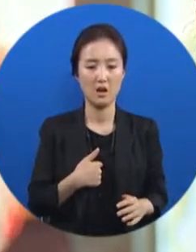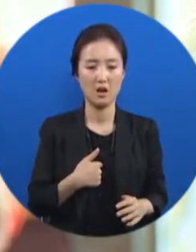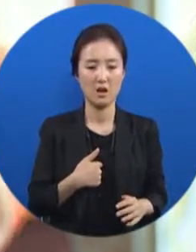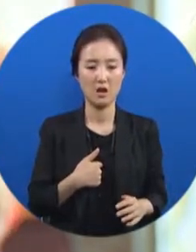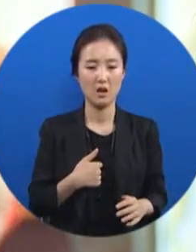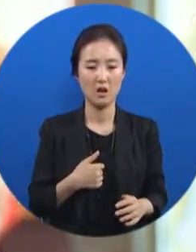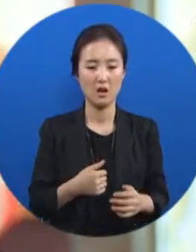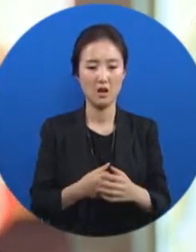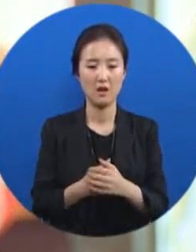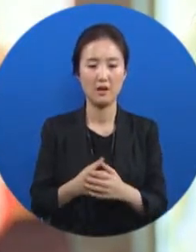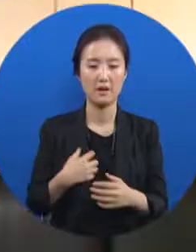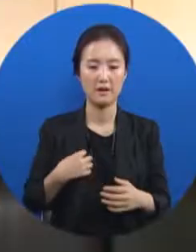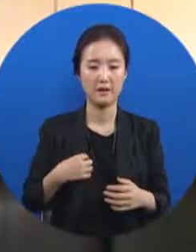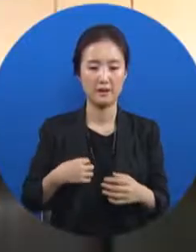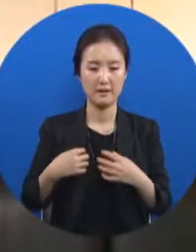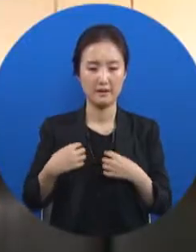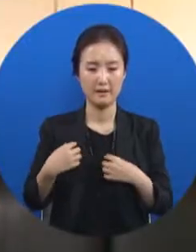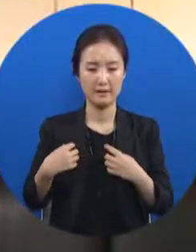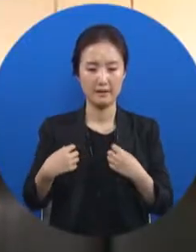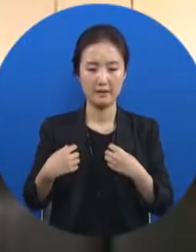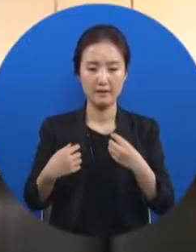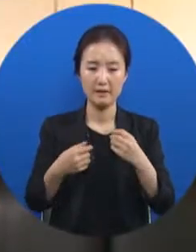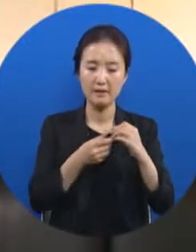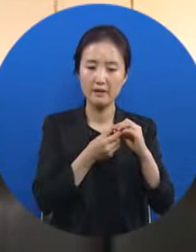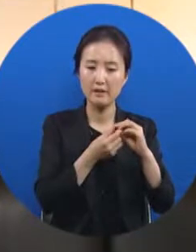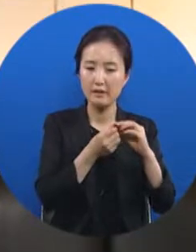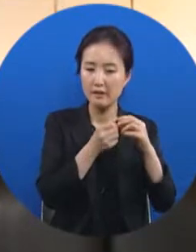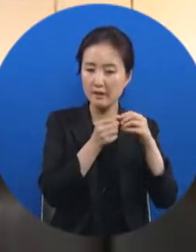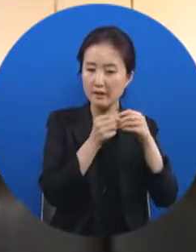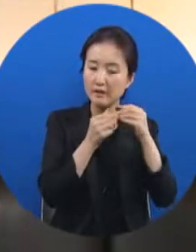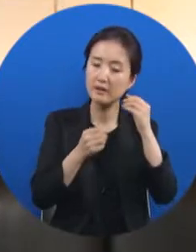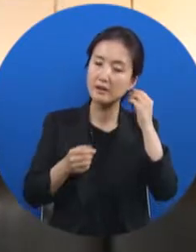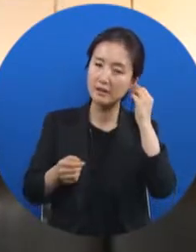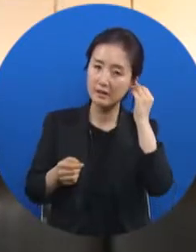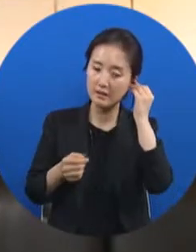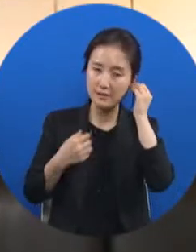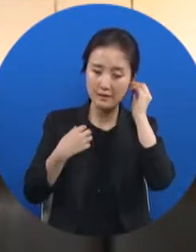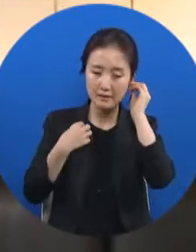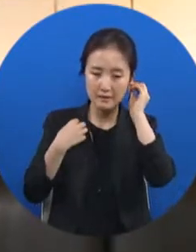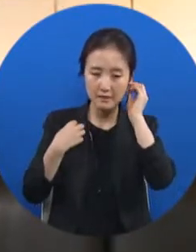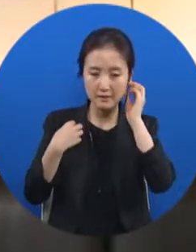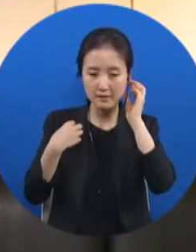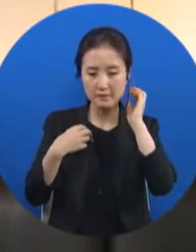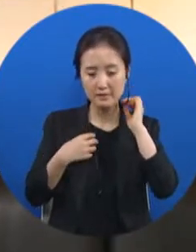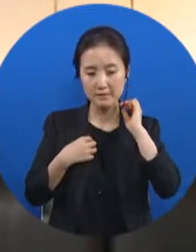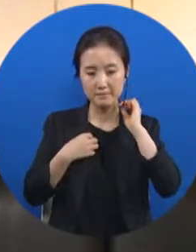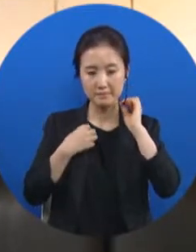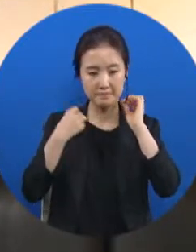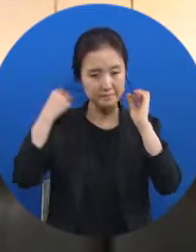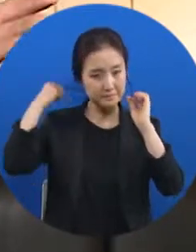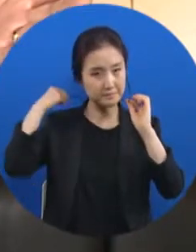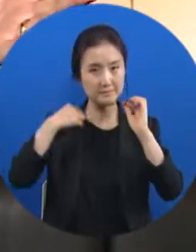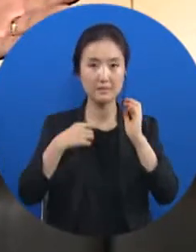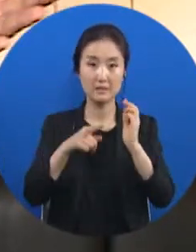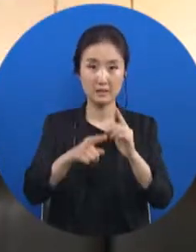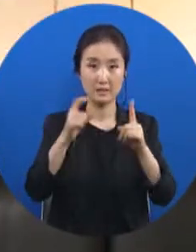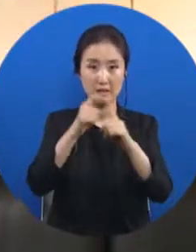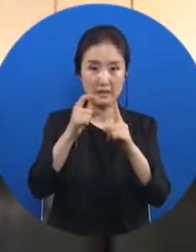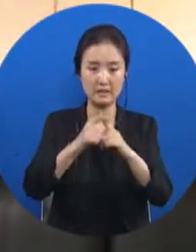is more important than what you know 라는 얘기를 하더라고. 근데 이 얘기가 전 세계가 다 똑같다는